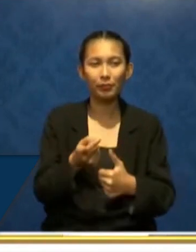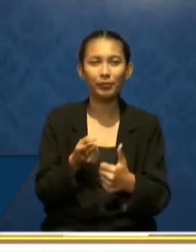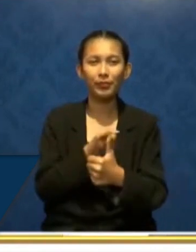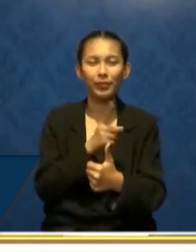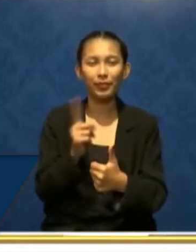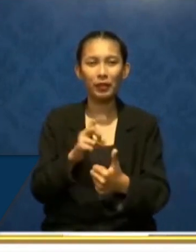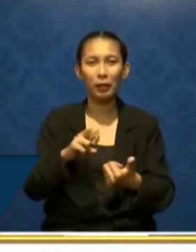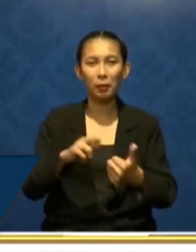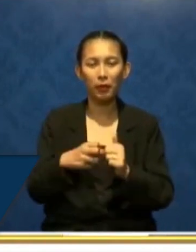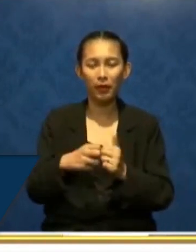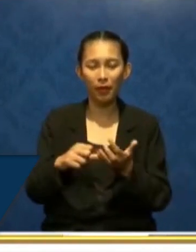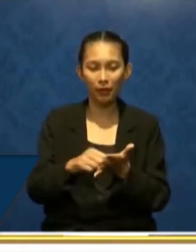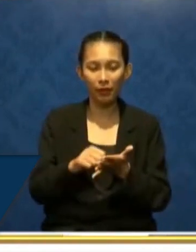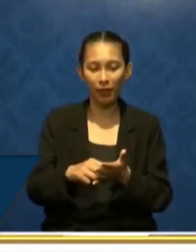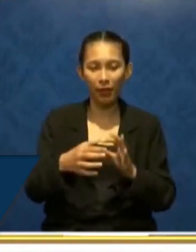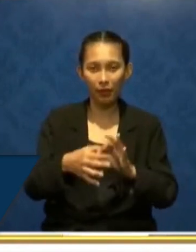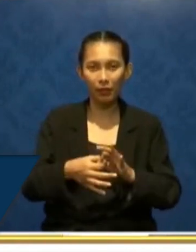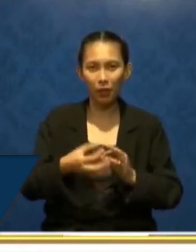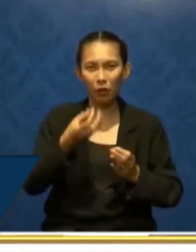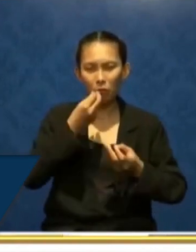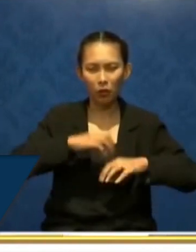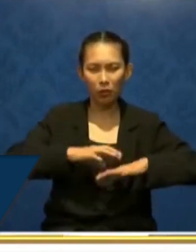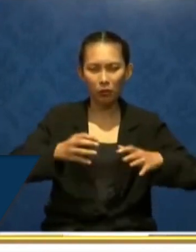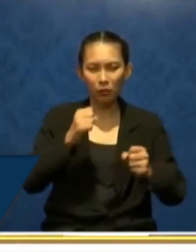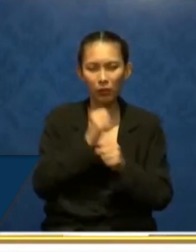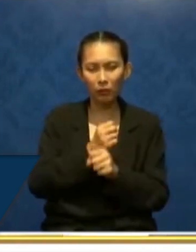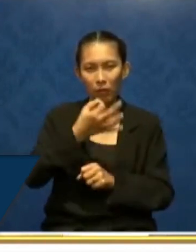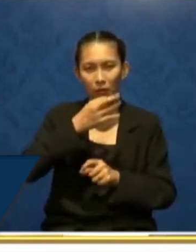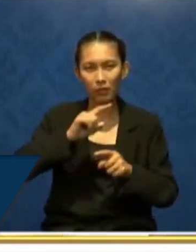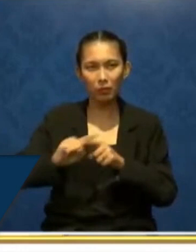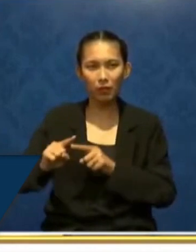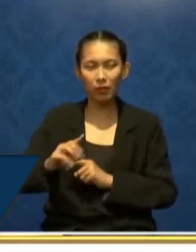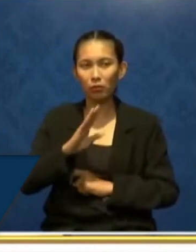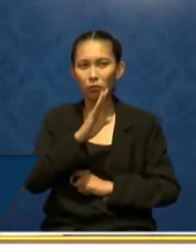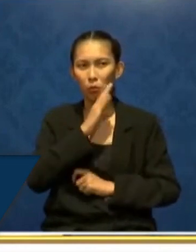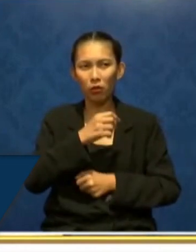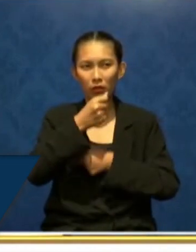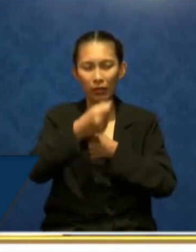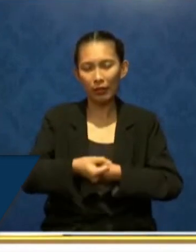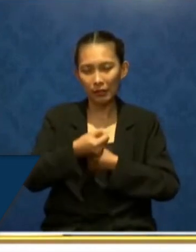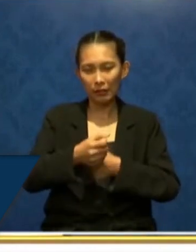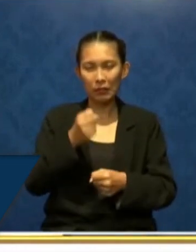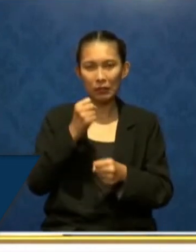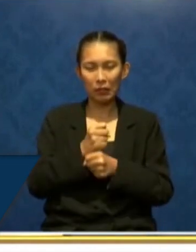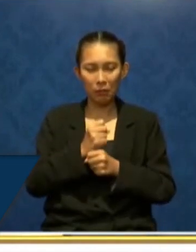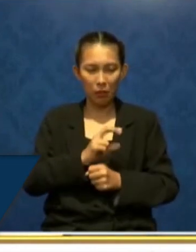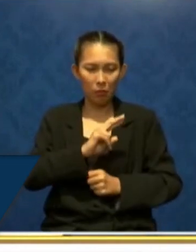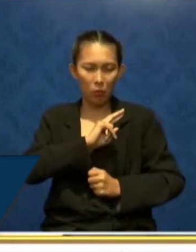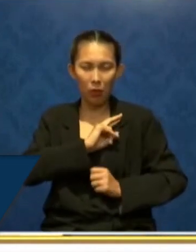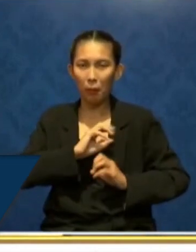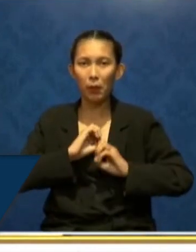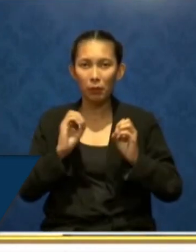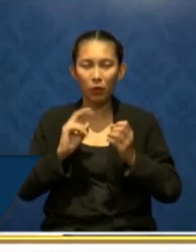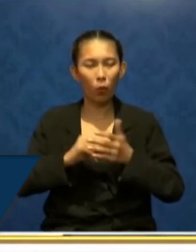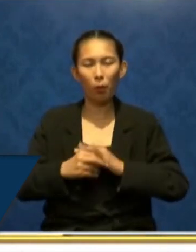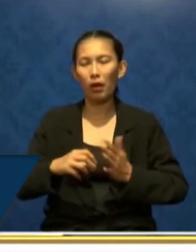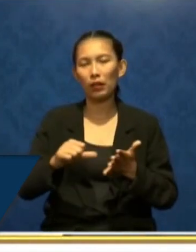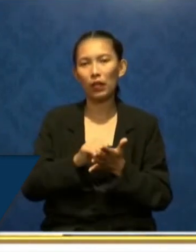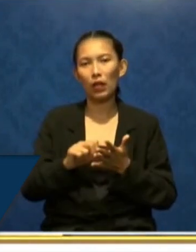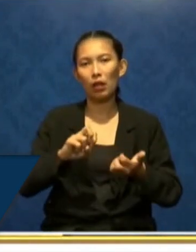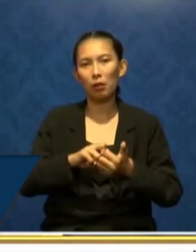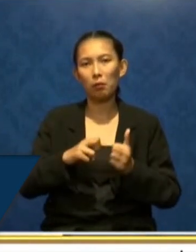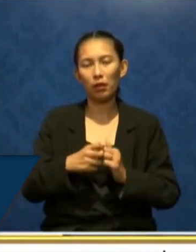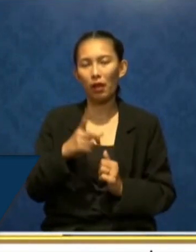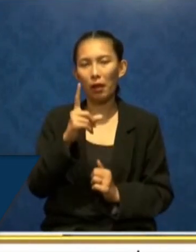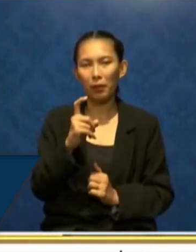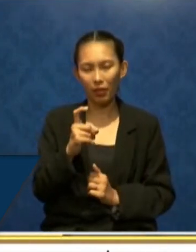้องแ้ปัหาเรื่องที่ดินทำกินให้ได้ก่อนถ้าเกษตกรยัไม่สามารถทจะมที่ดินของตัเองได้ก็ไมมทางแ้ไขปัหาในภา